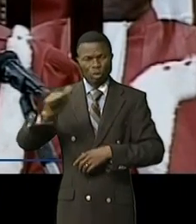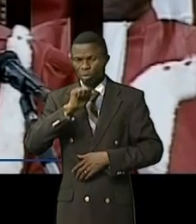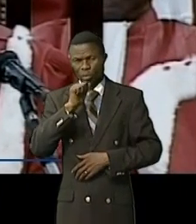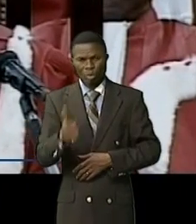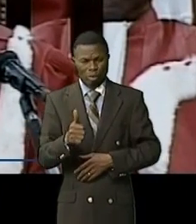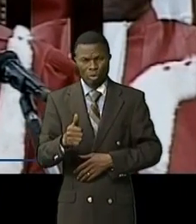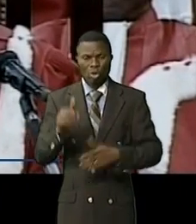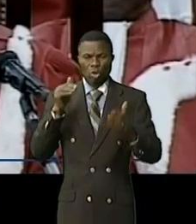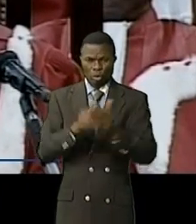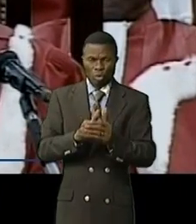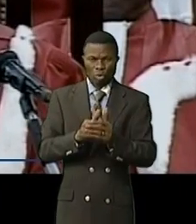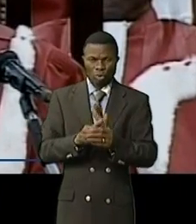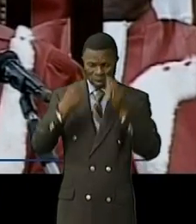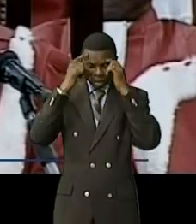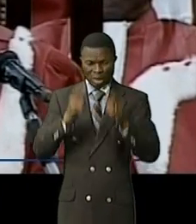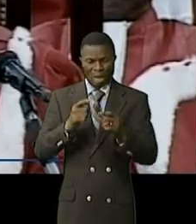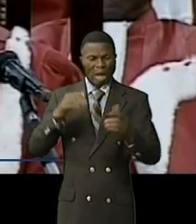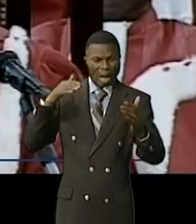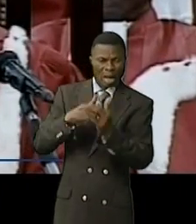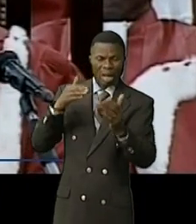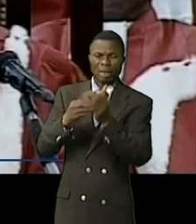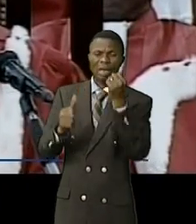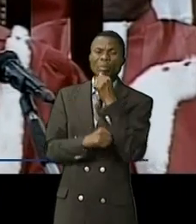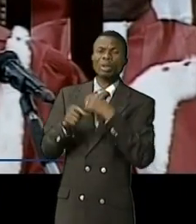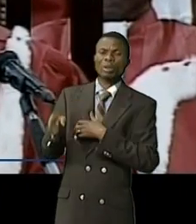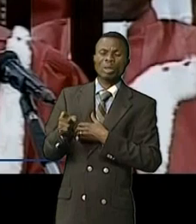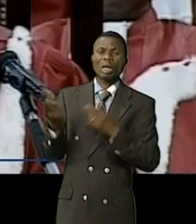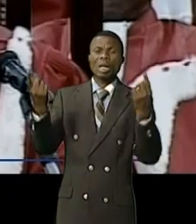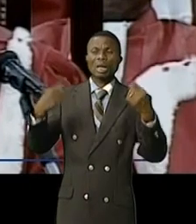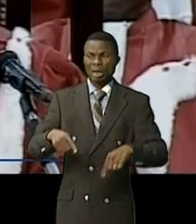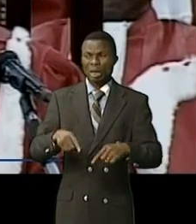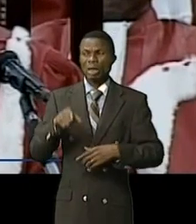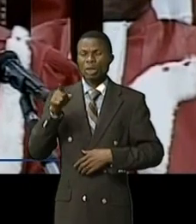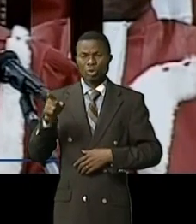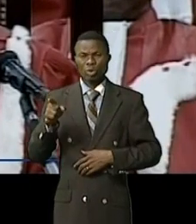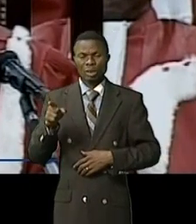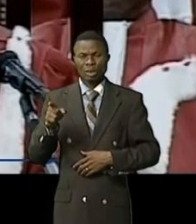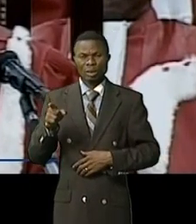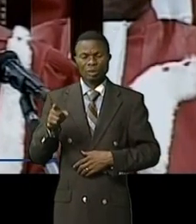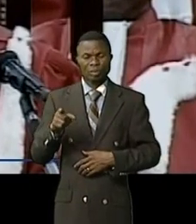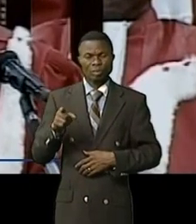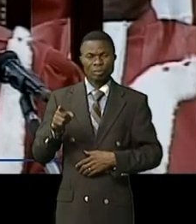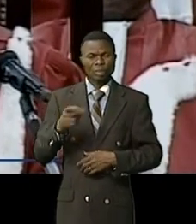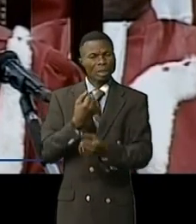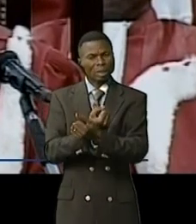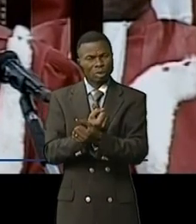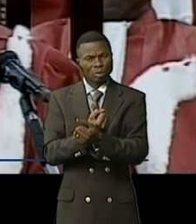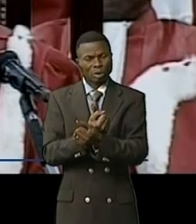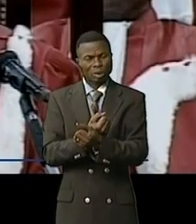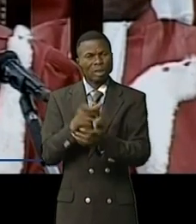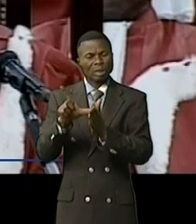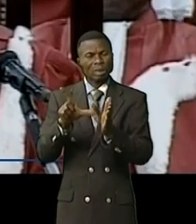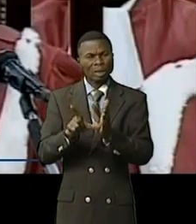en vertu d'une clause abusive lorsque celle-ci n'ont pas respecté